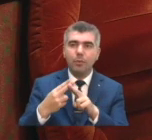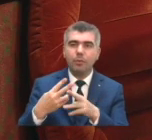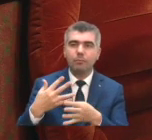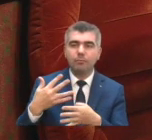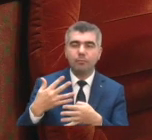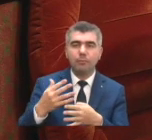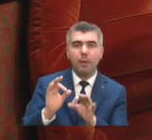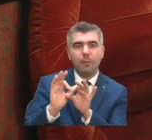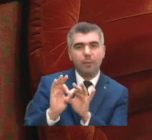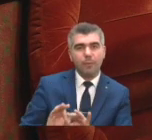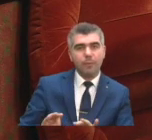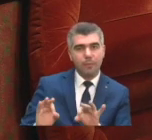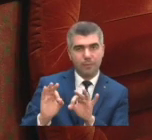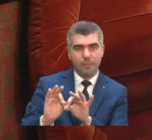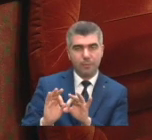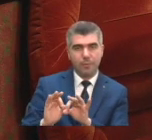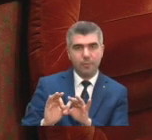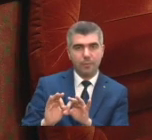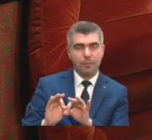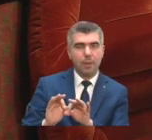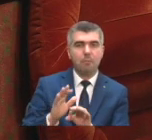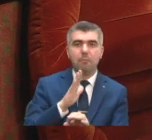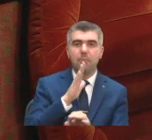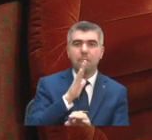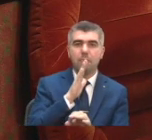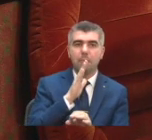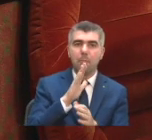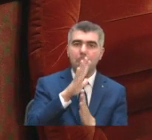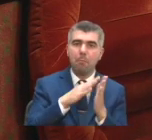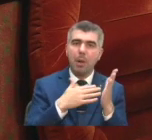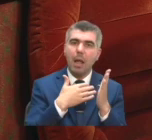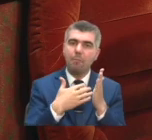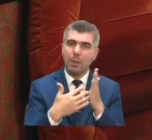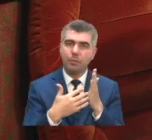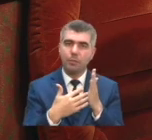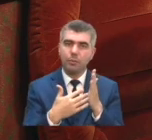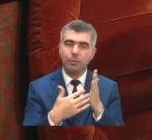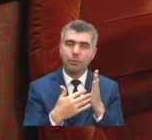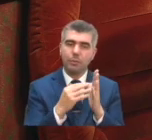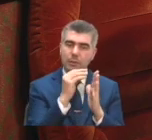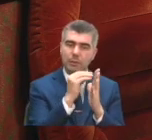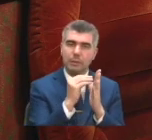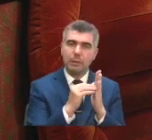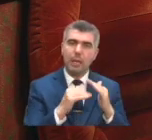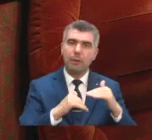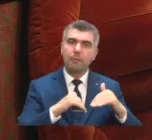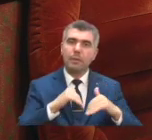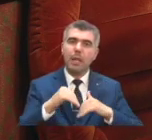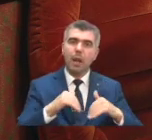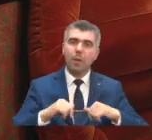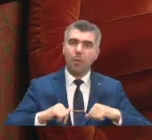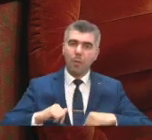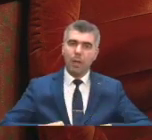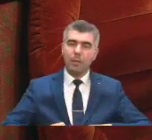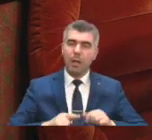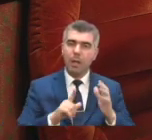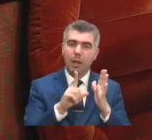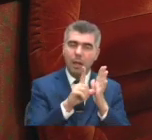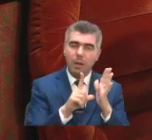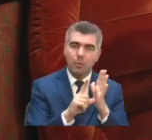وهو بالنسبة للبرنامج ديال الطرق القروية اللي قامت به الوزارة، فقررنا أن بالنسبة للقانون المالي